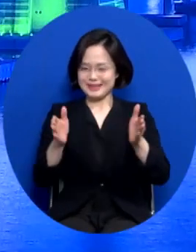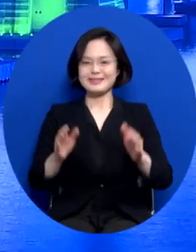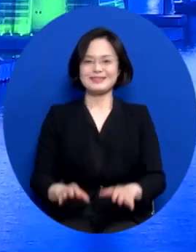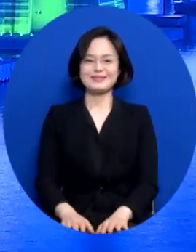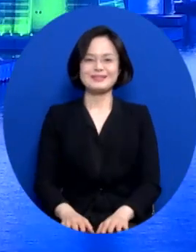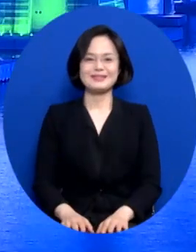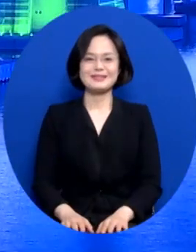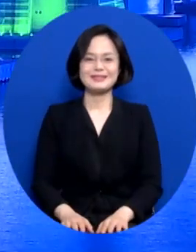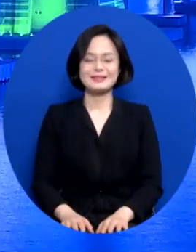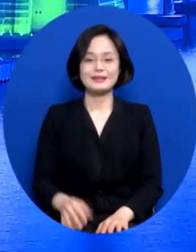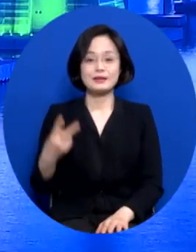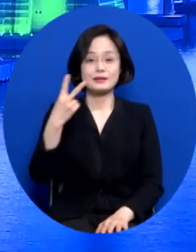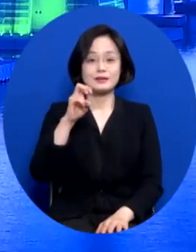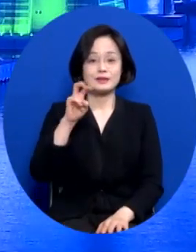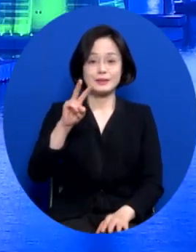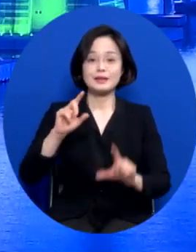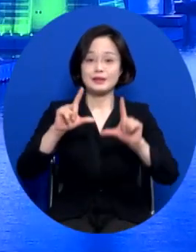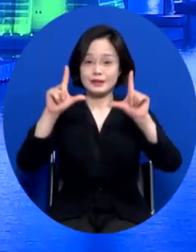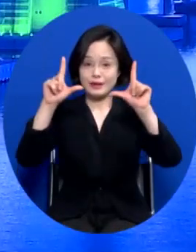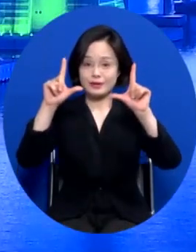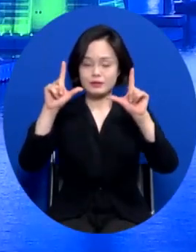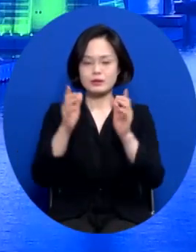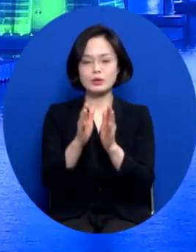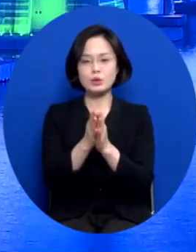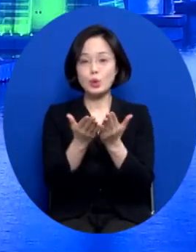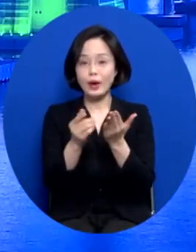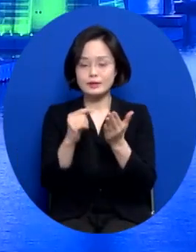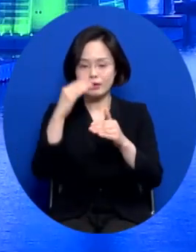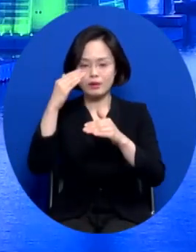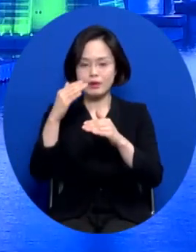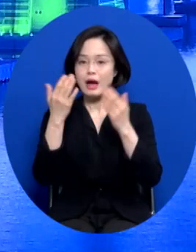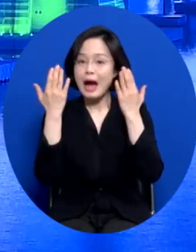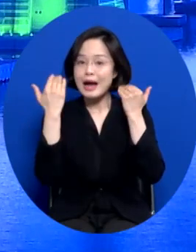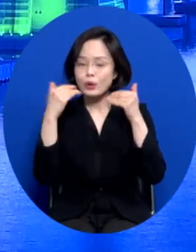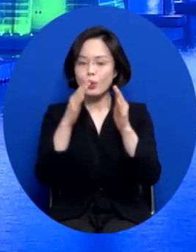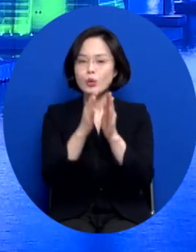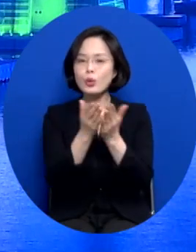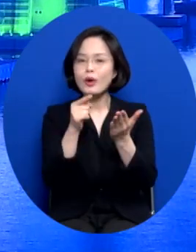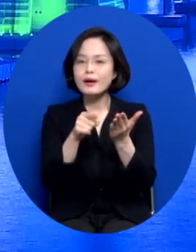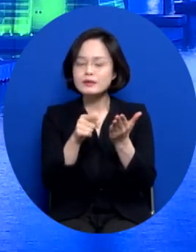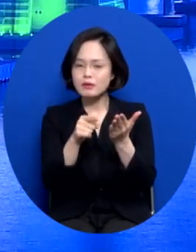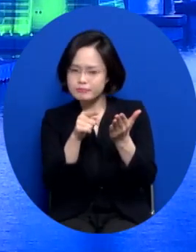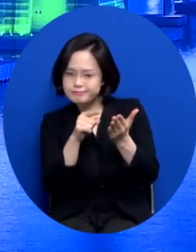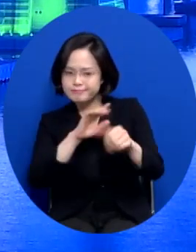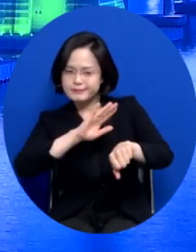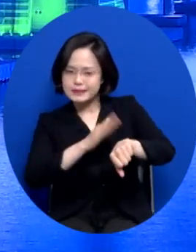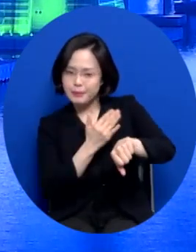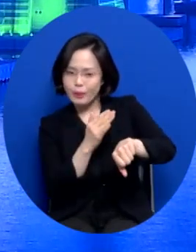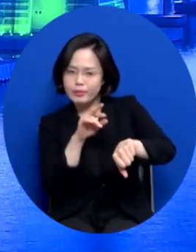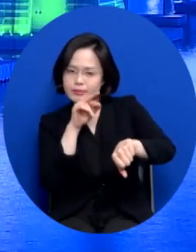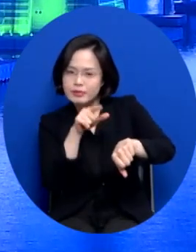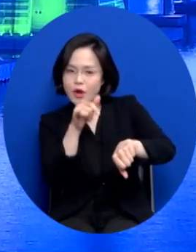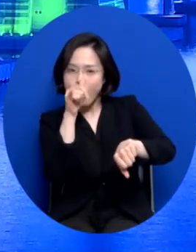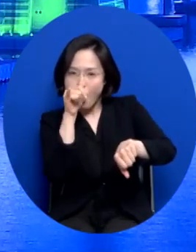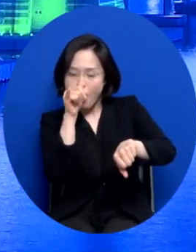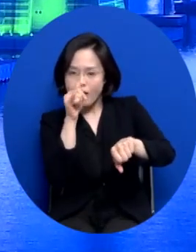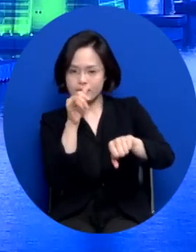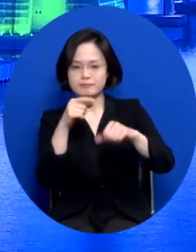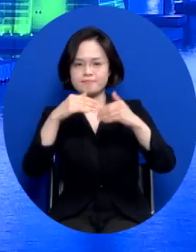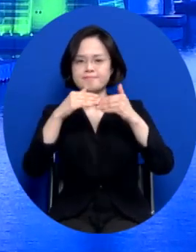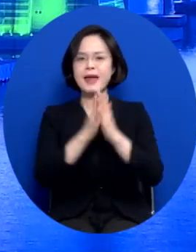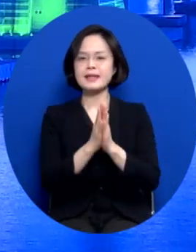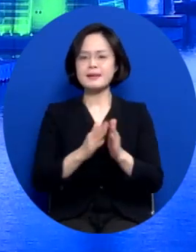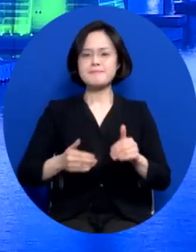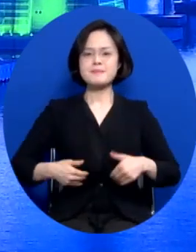목사님 2022년 개정교육과정 교과서 폐기 관련 활동을 활발히 하셨는데요 작년 활동과 더불어